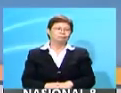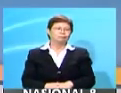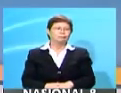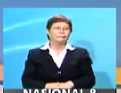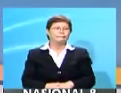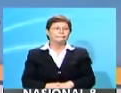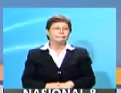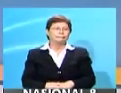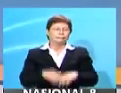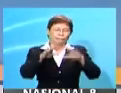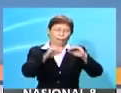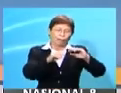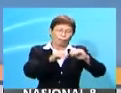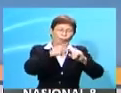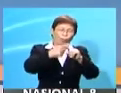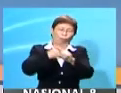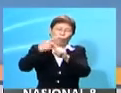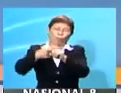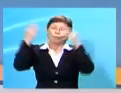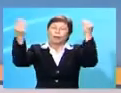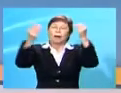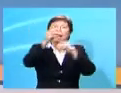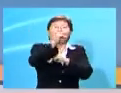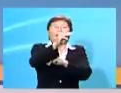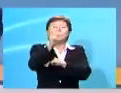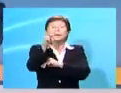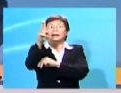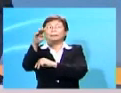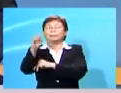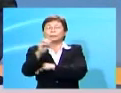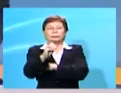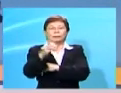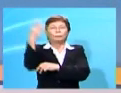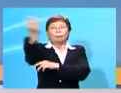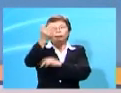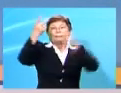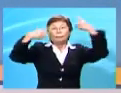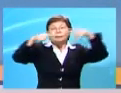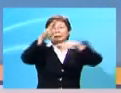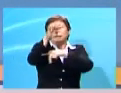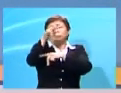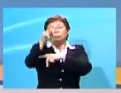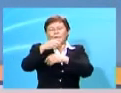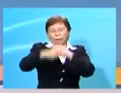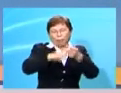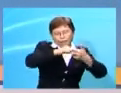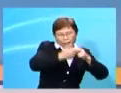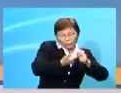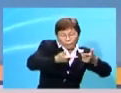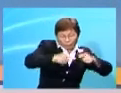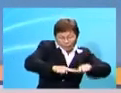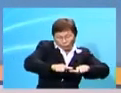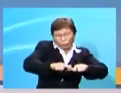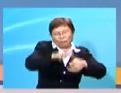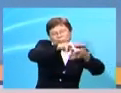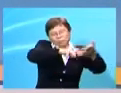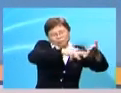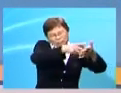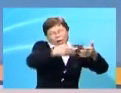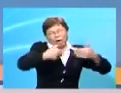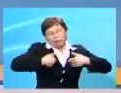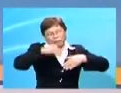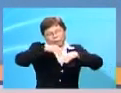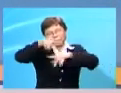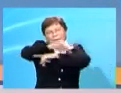besar mesyuarat bulanan Majlis tertinggi umno dan Majlis taklimat presiden umno mengenai isu-isu semasa yang dijadual diadakan